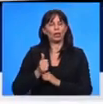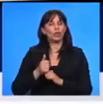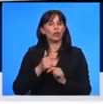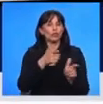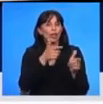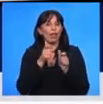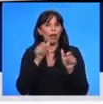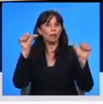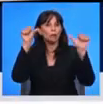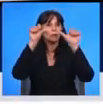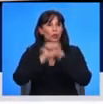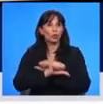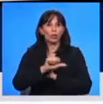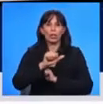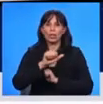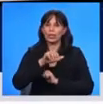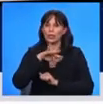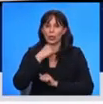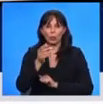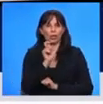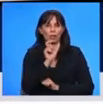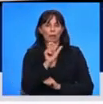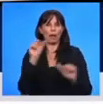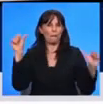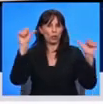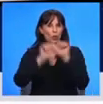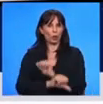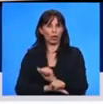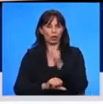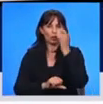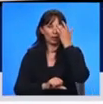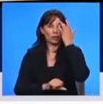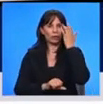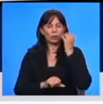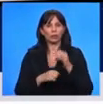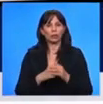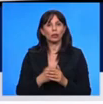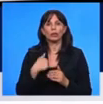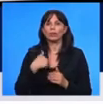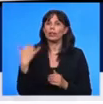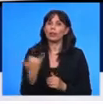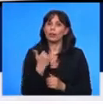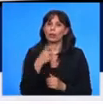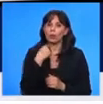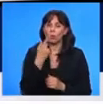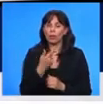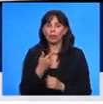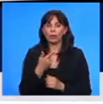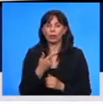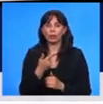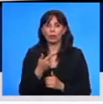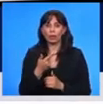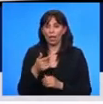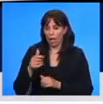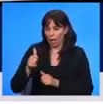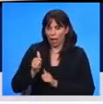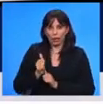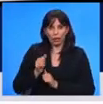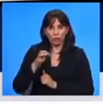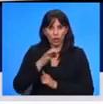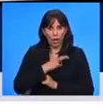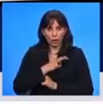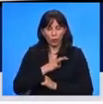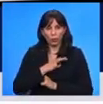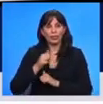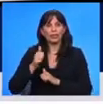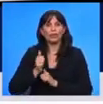בשוגג, אני גם שונאת את המילה הזאת בשוגג, אבל אני תמיד אומרת שמבחינתי החיילים שלנו, הצבא